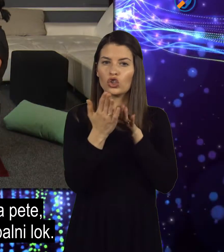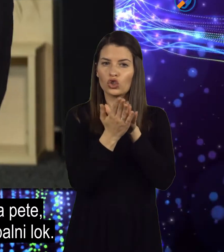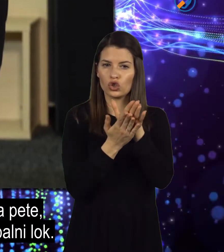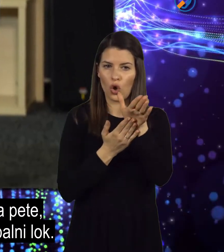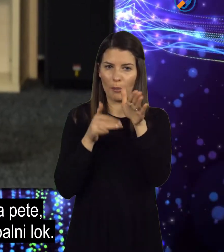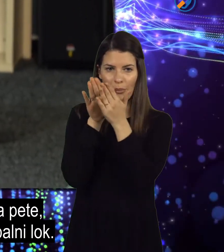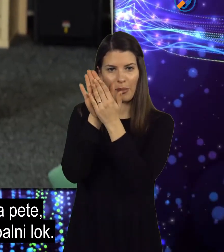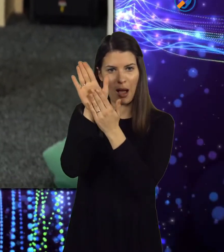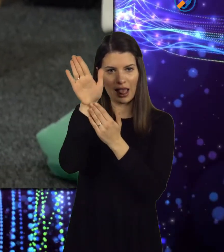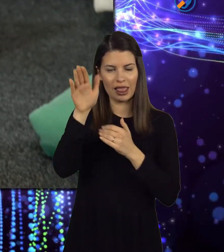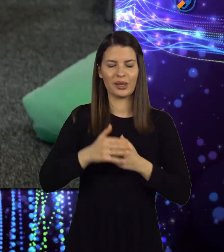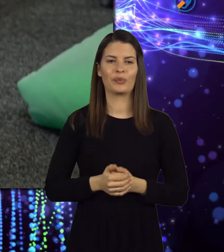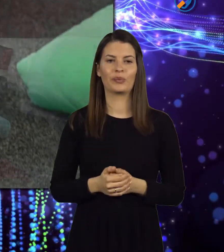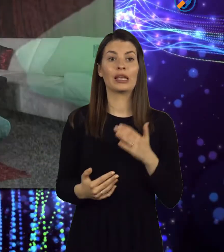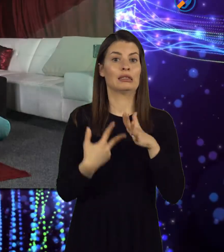lok.